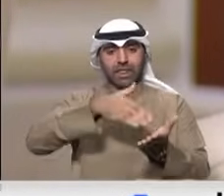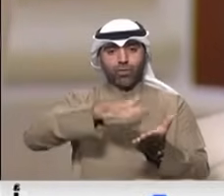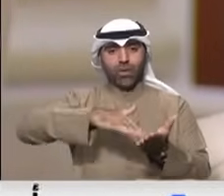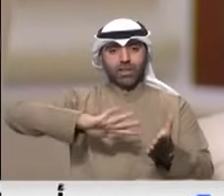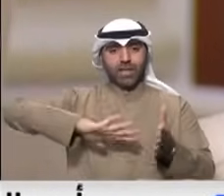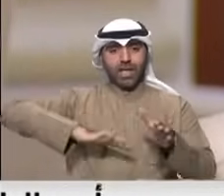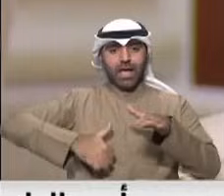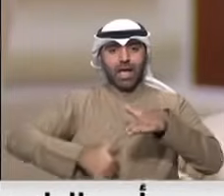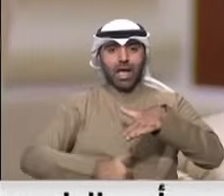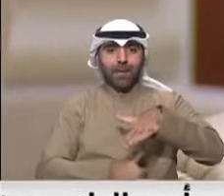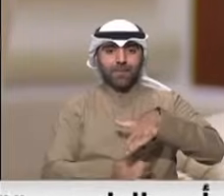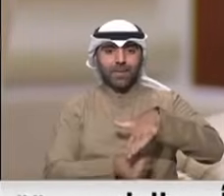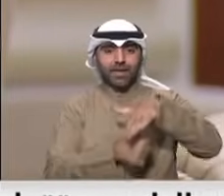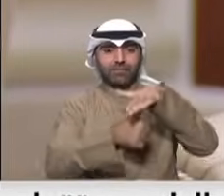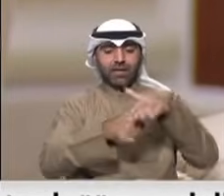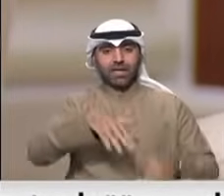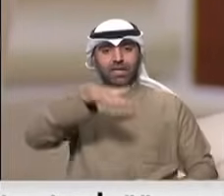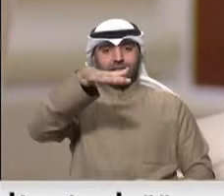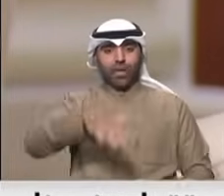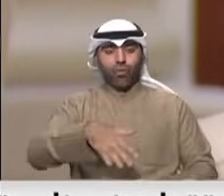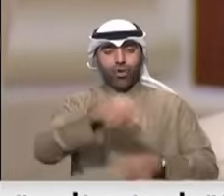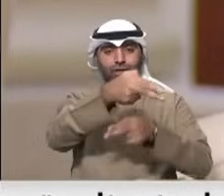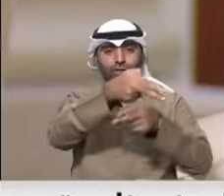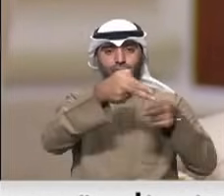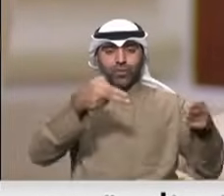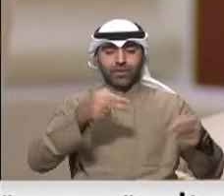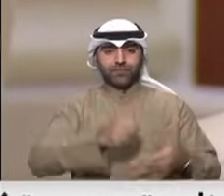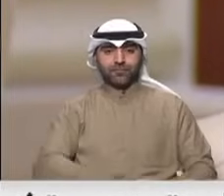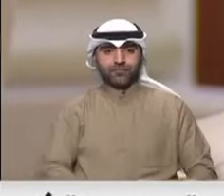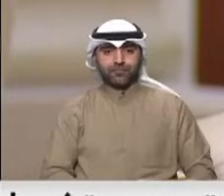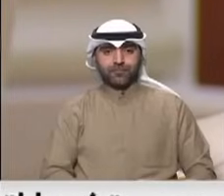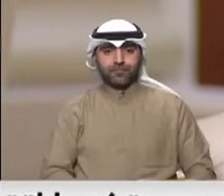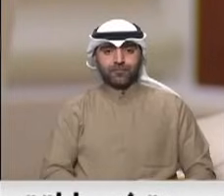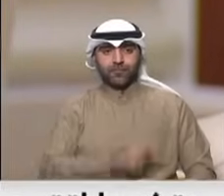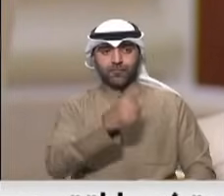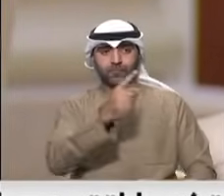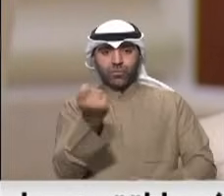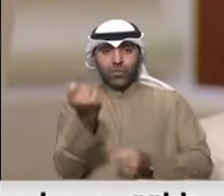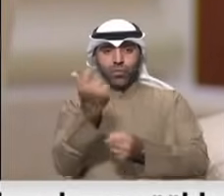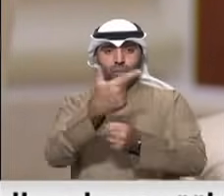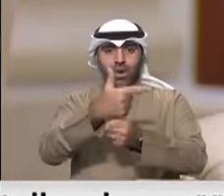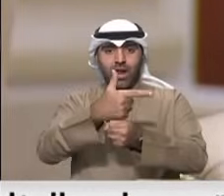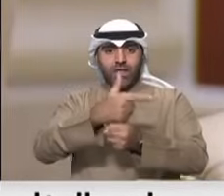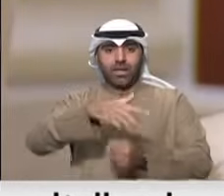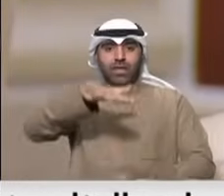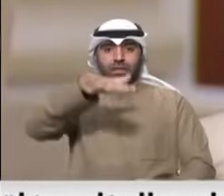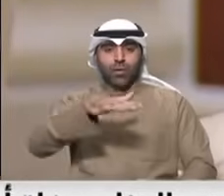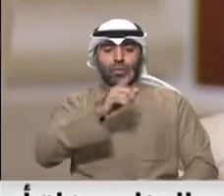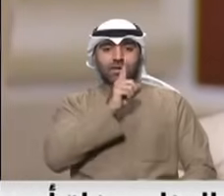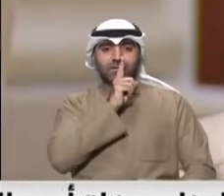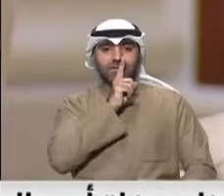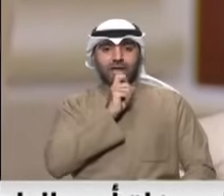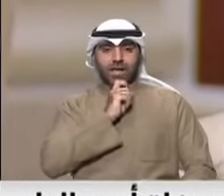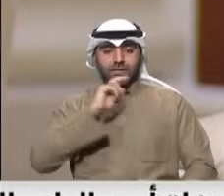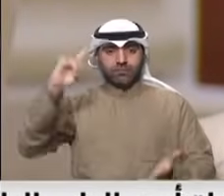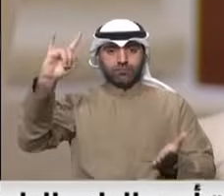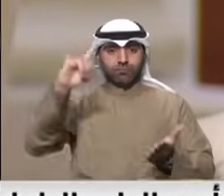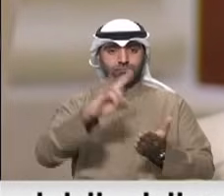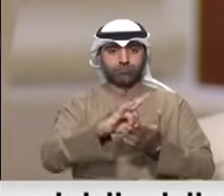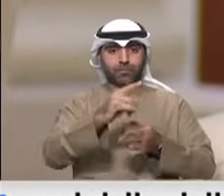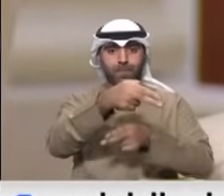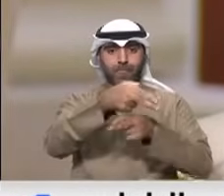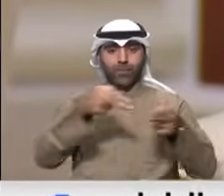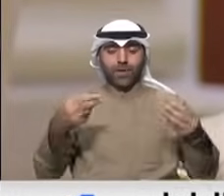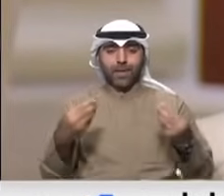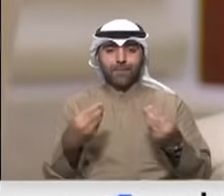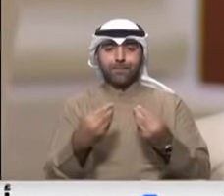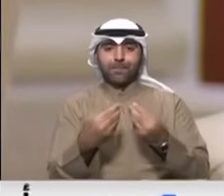يضم كلا من معالي الشيخ خالد بن خليفه بن عبد العزيز ال ثاني ومستشار سمو الامير لشؤون الدفاع سعاده الفريق